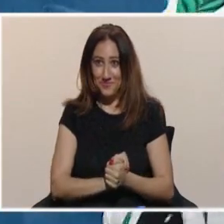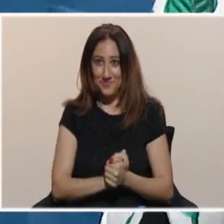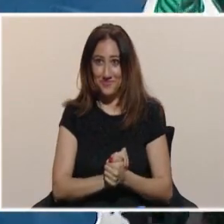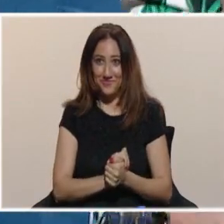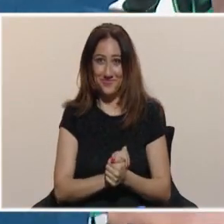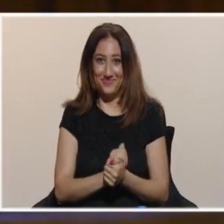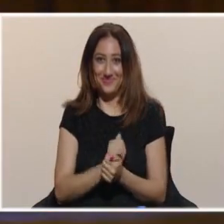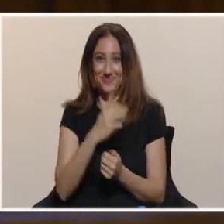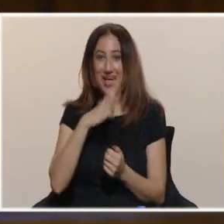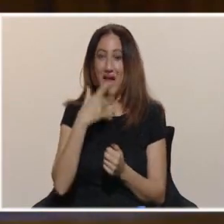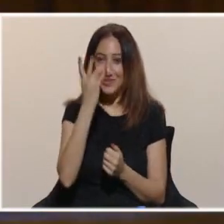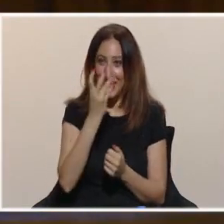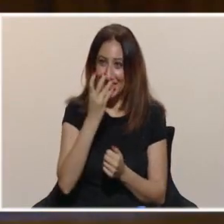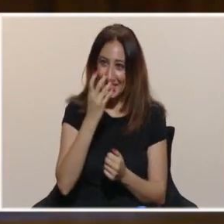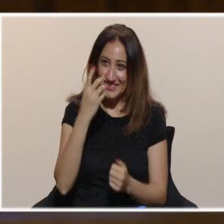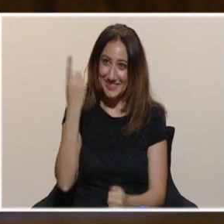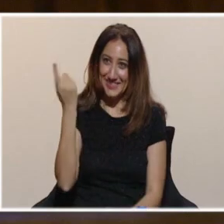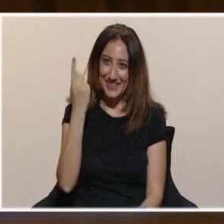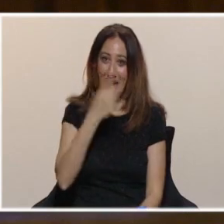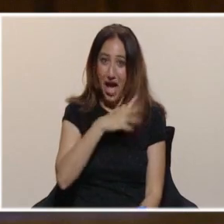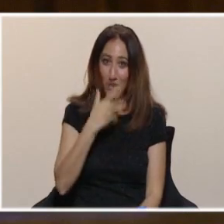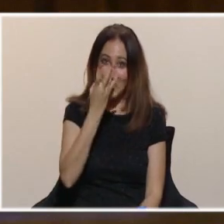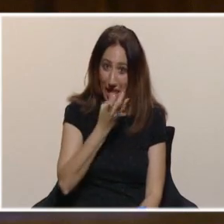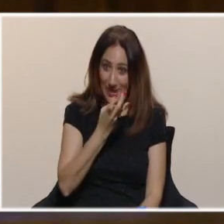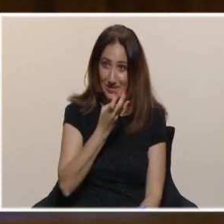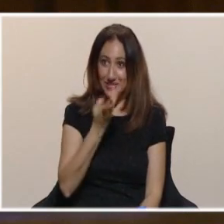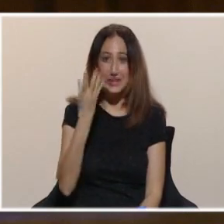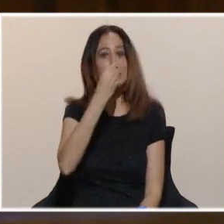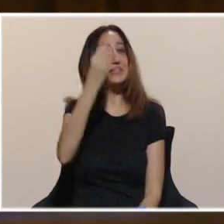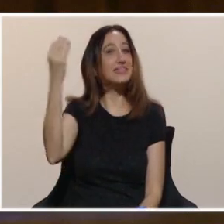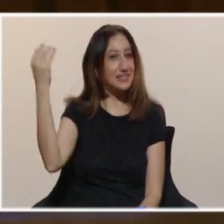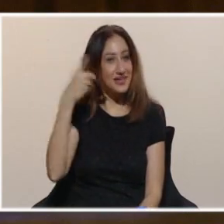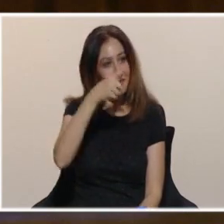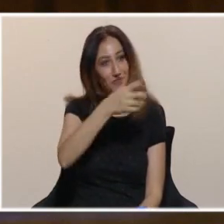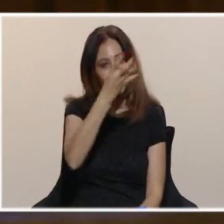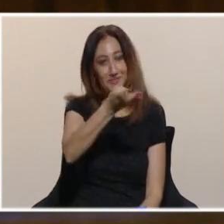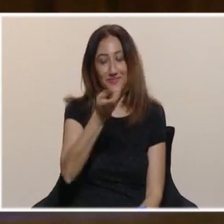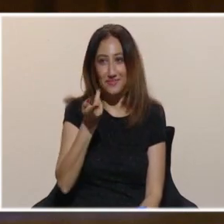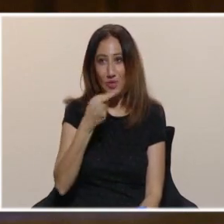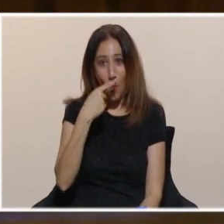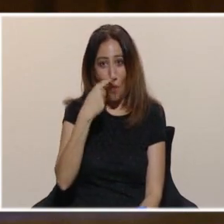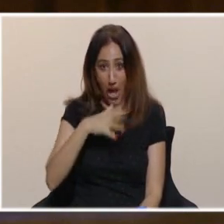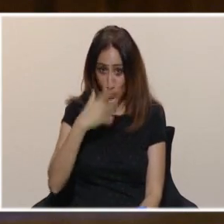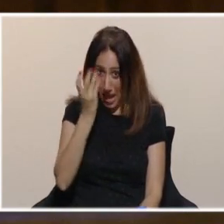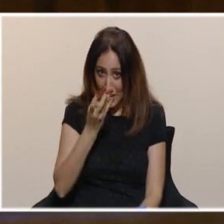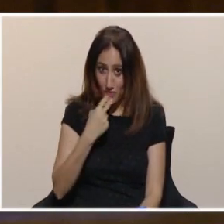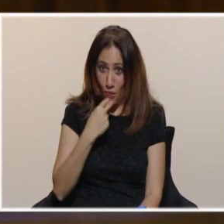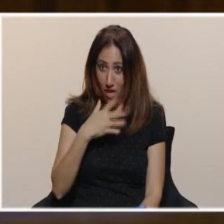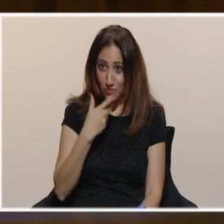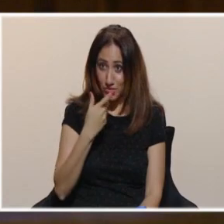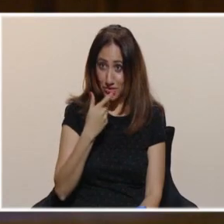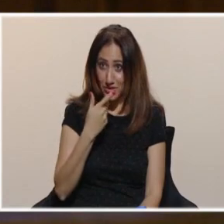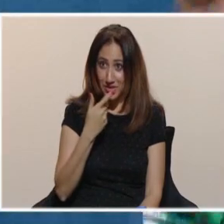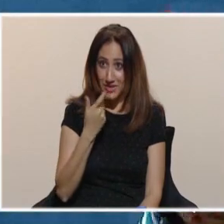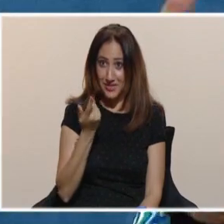بشحت. انت لا اصل لو قلنا حريه فرغالي عايزه عريس، انا واثق ان بعد الحلقه دي يعني قولي اوكي انت عايزه